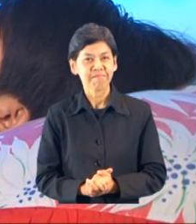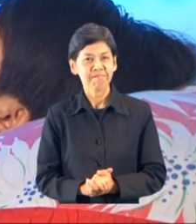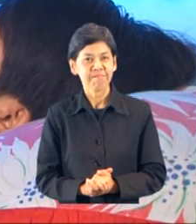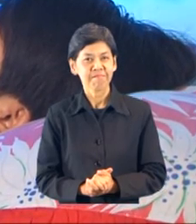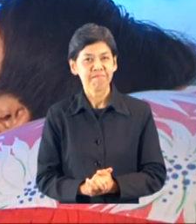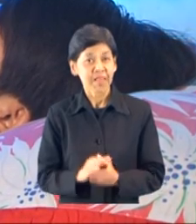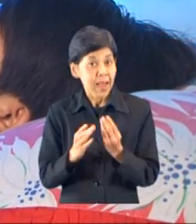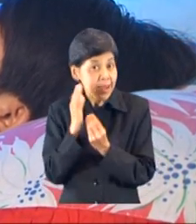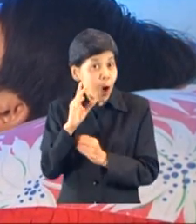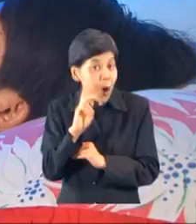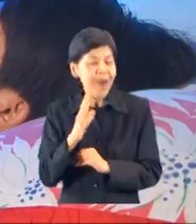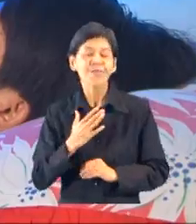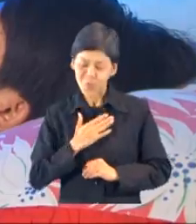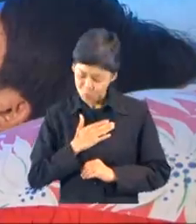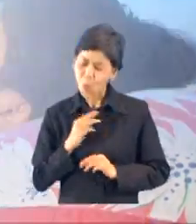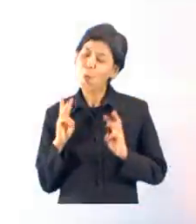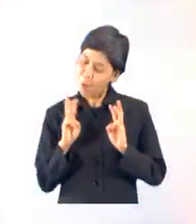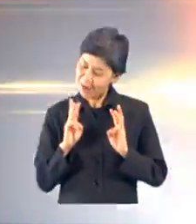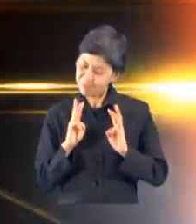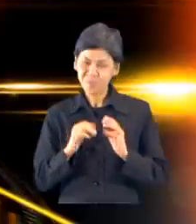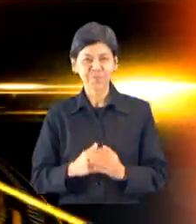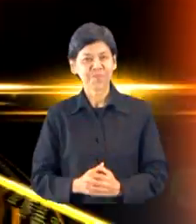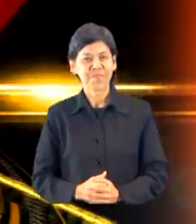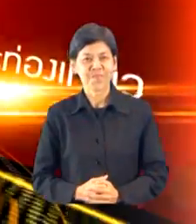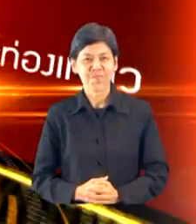ไหม ว่างครับพี่ว่างครับ